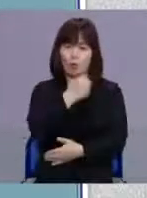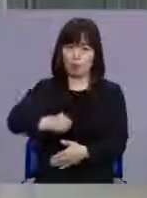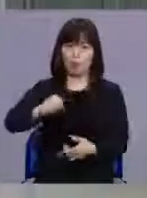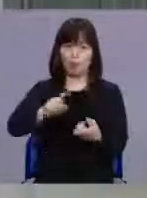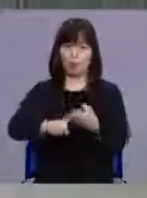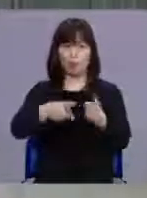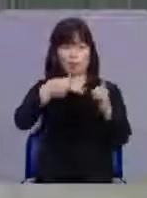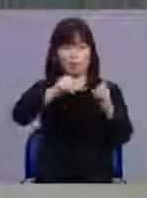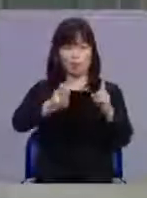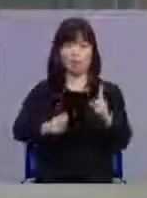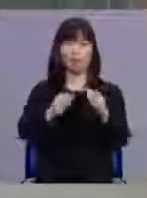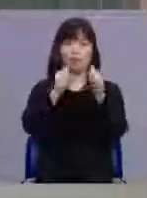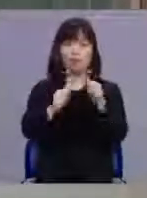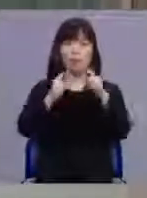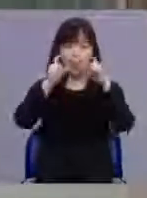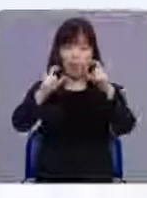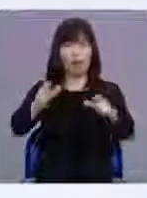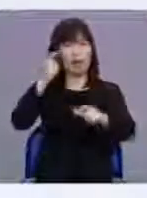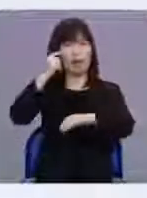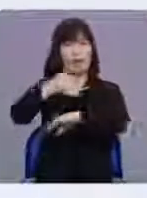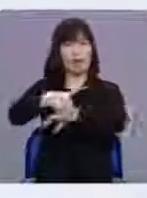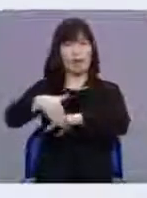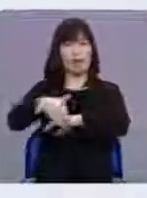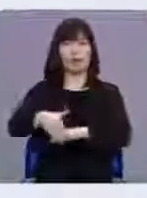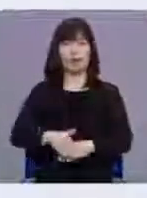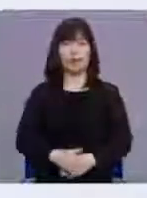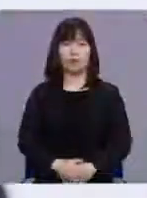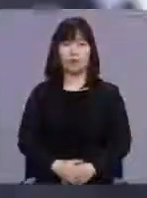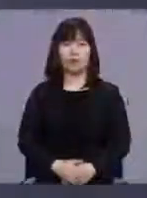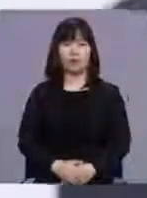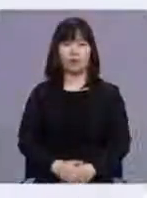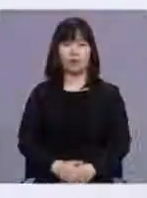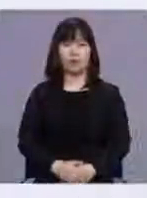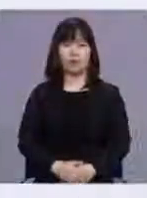1심 선고를 내리기로 했습니다 kbs 뉴스 파크 입니다 예